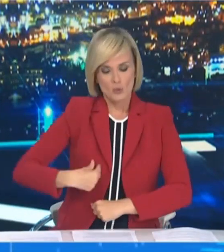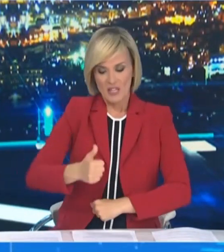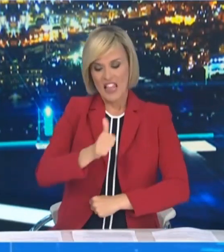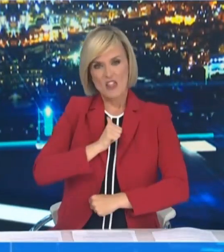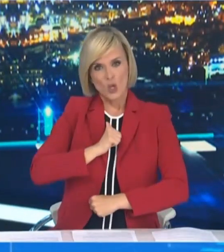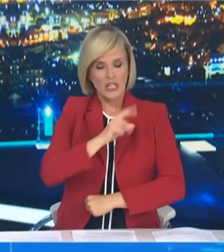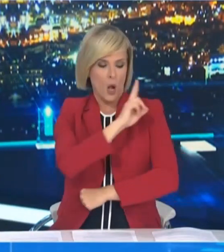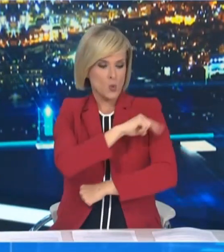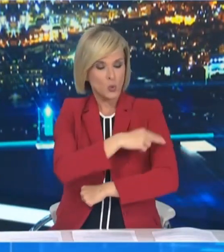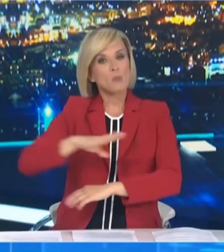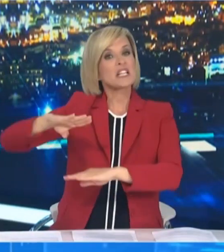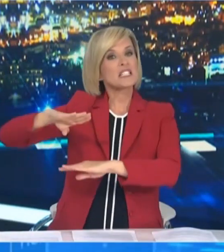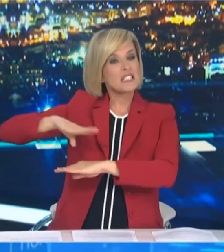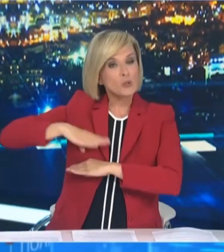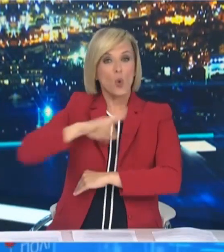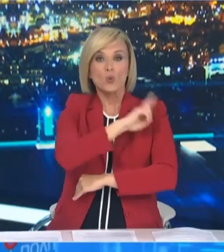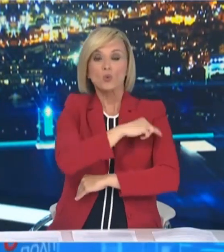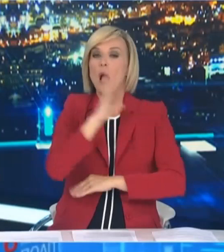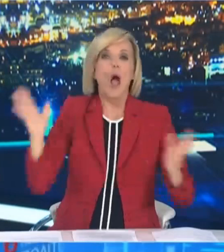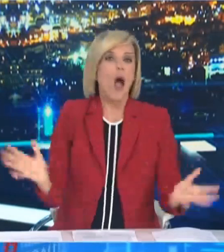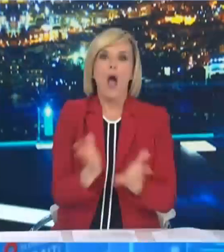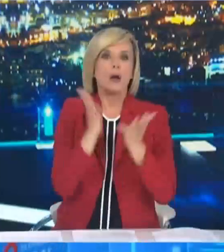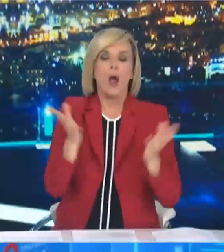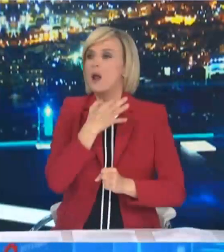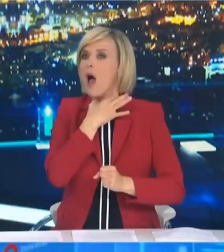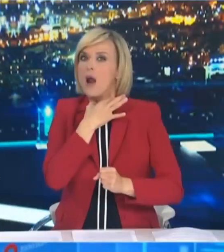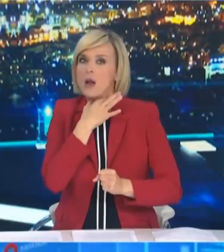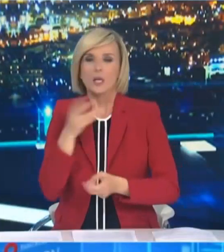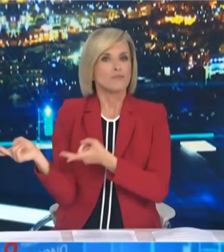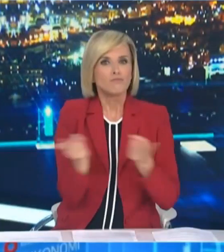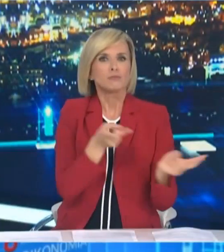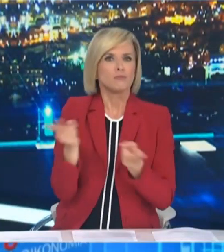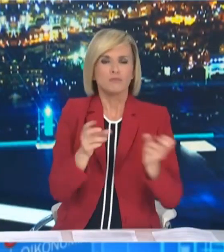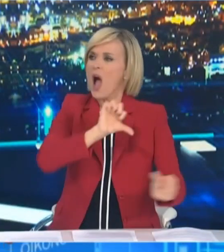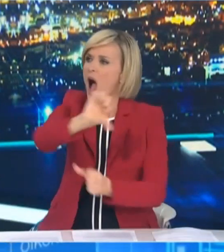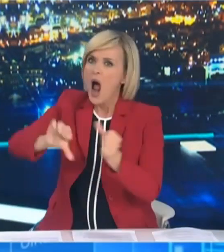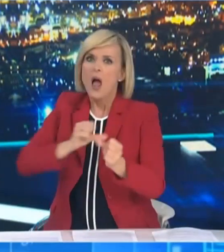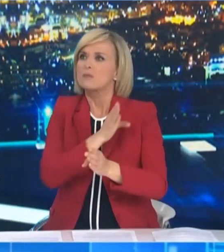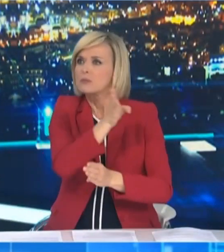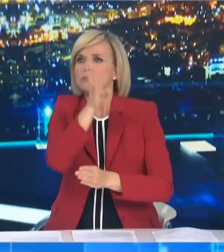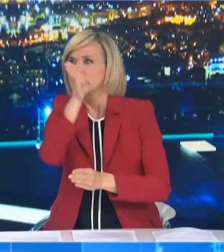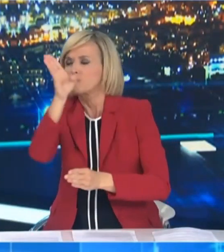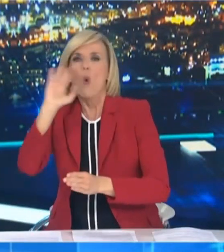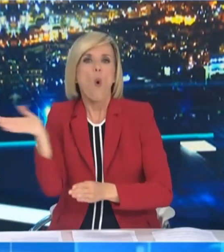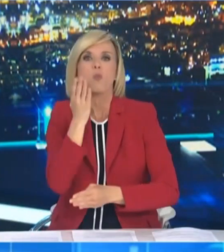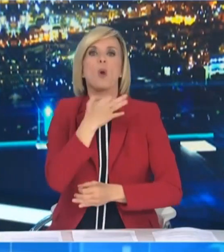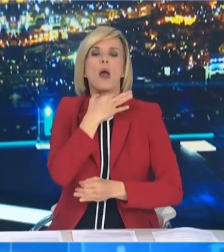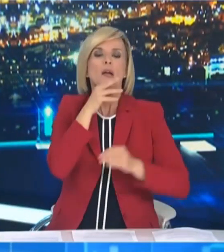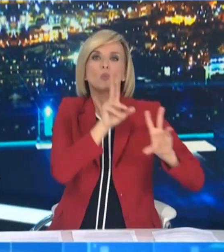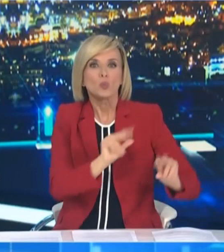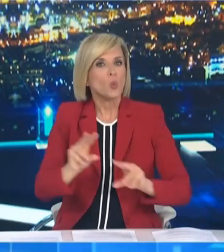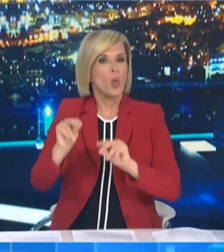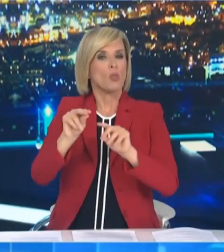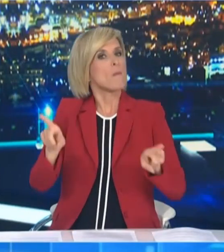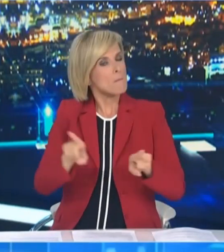νοσοκομεία. Όπου και όταν χρειάζεται, θα γίνονται διακομιδές ασθενών σε όμορους νομούς και